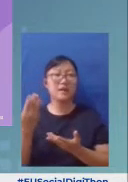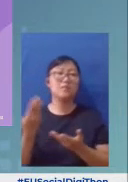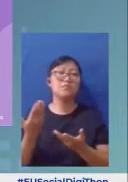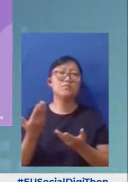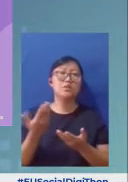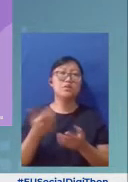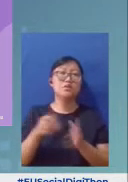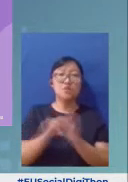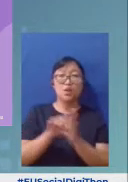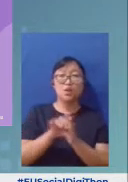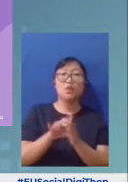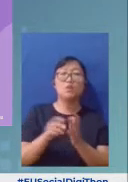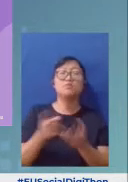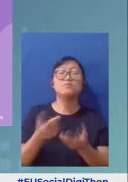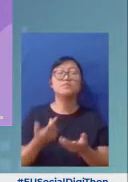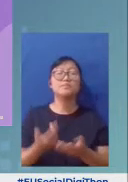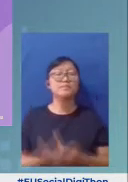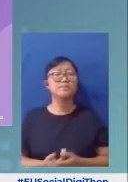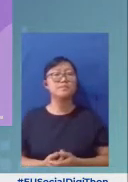kemudian